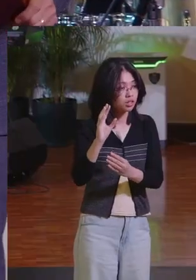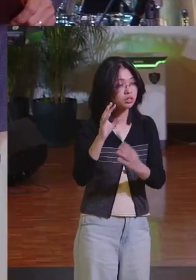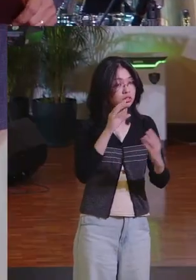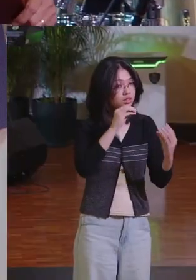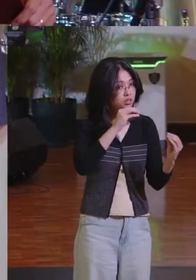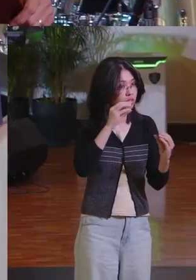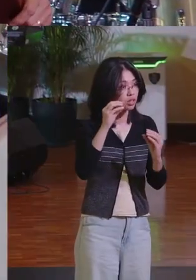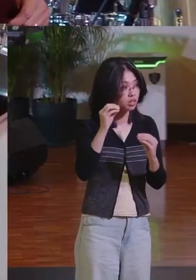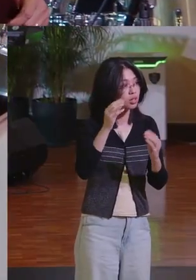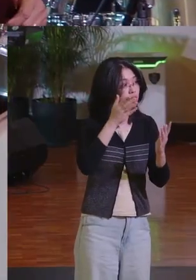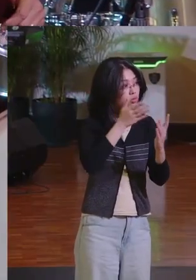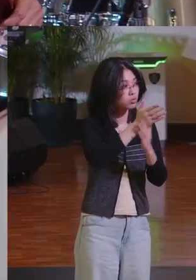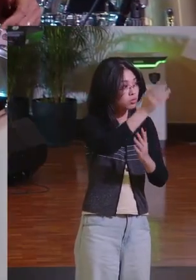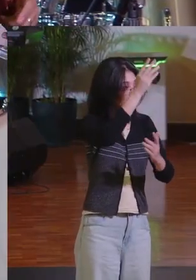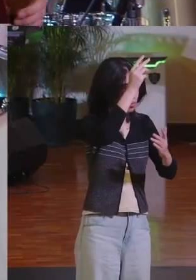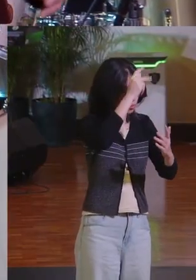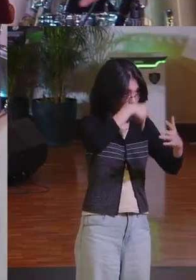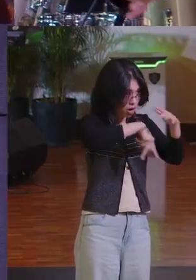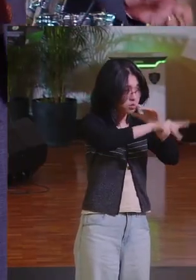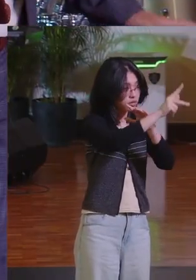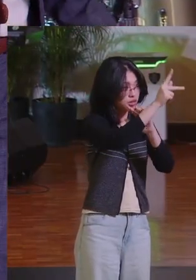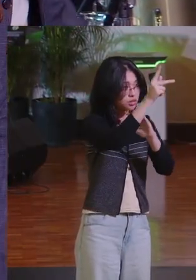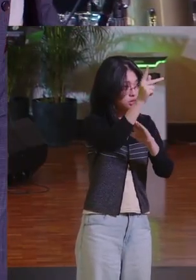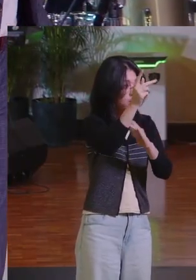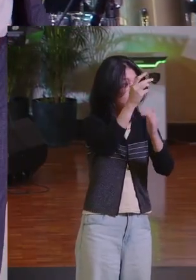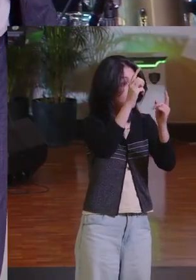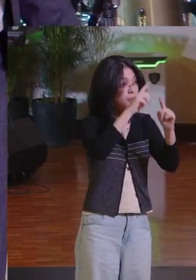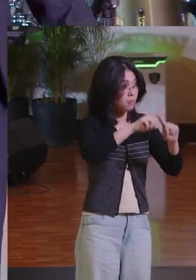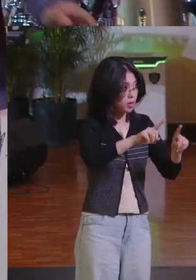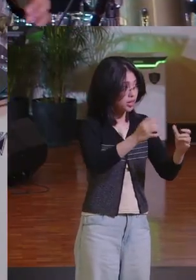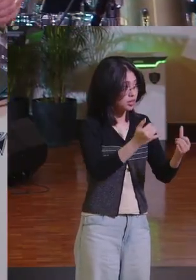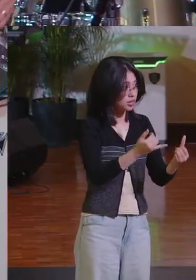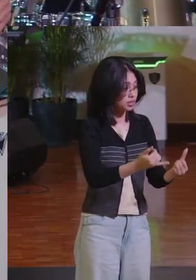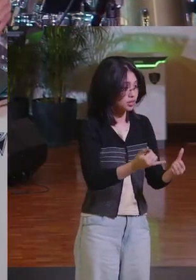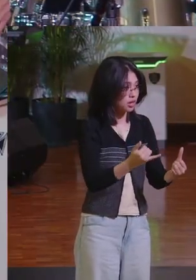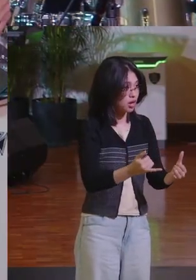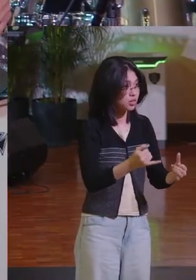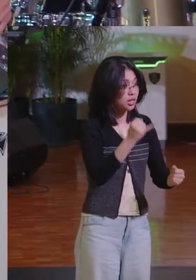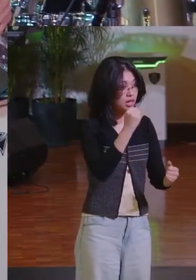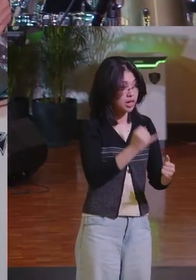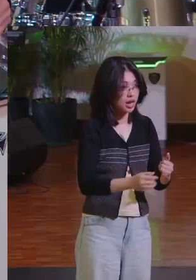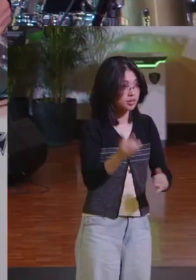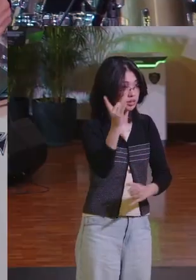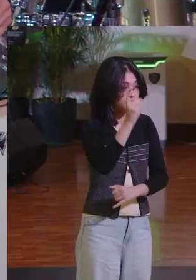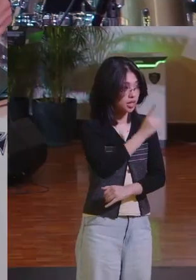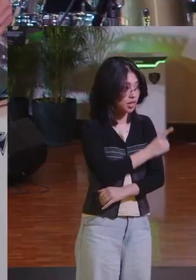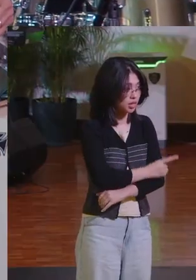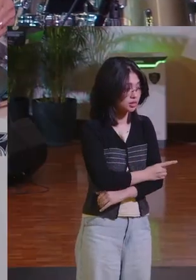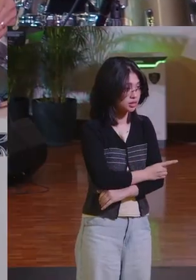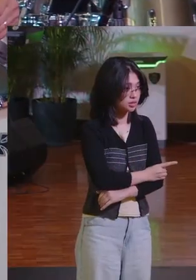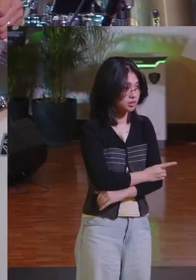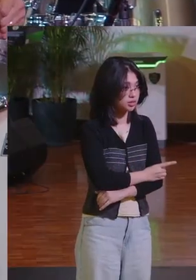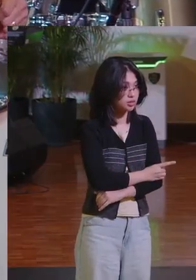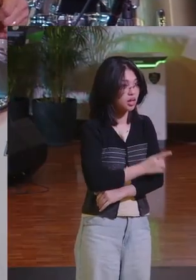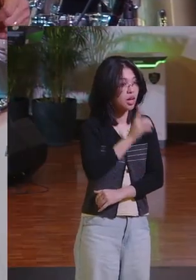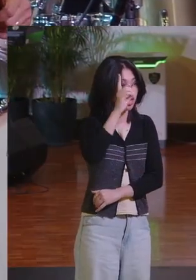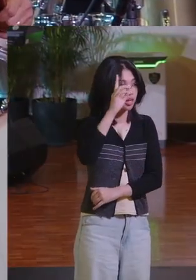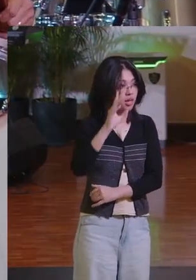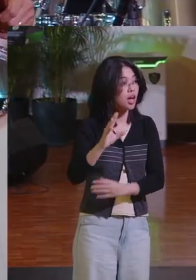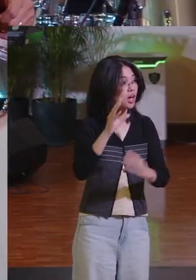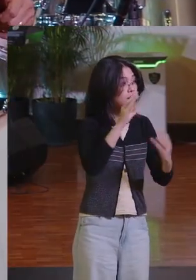mga propeta. Ngunit sa panahon ngayon, sa huling mga araw, siya ay nangungusap